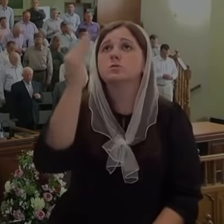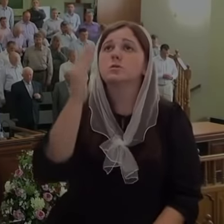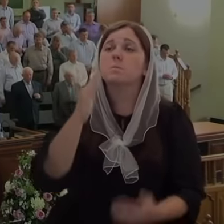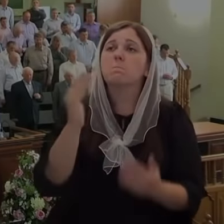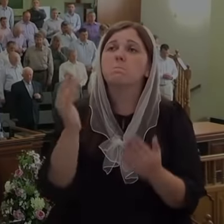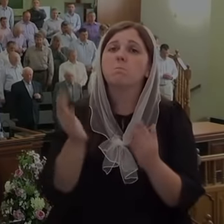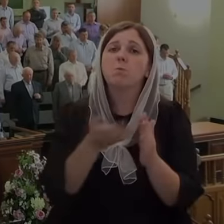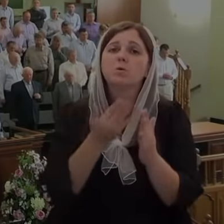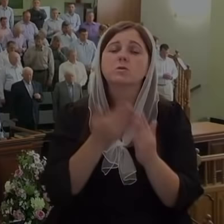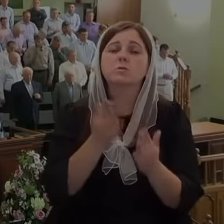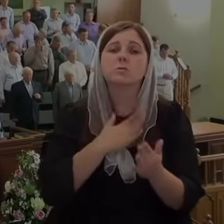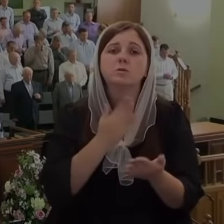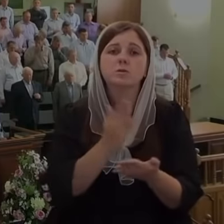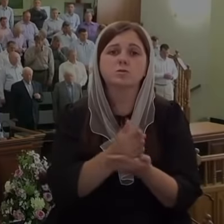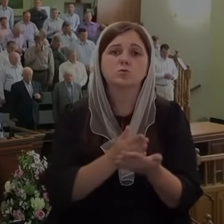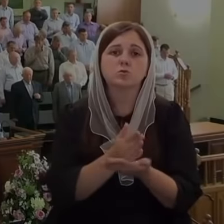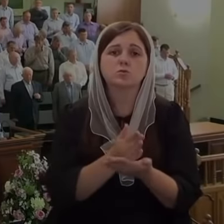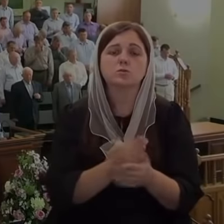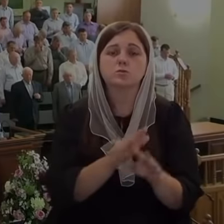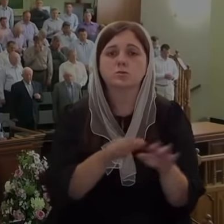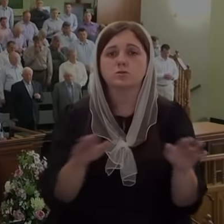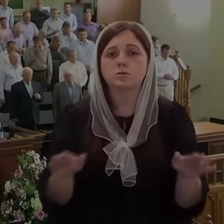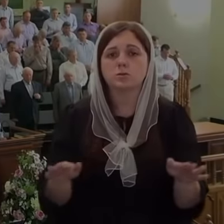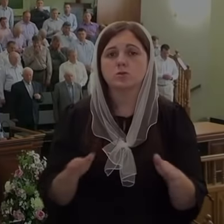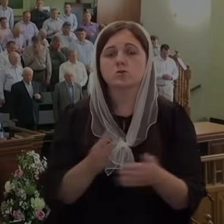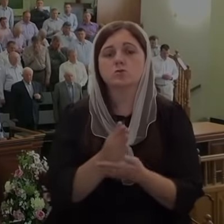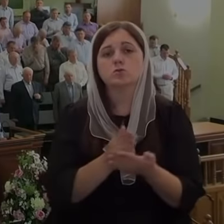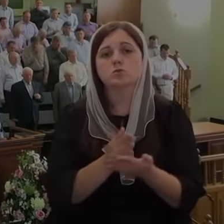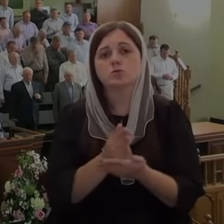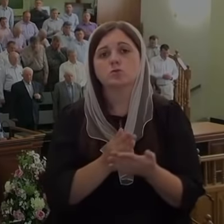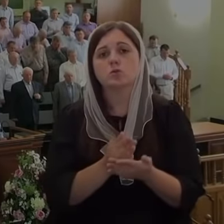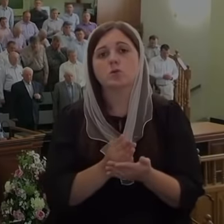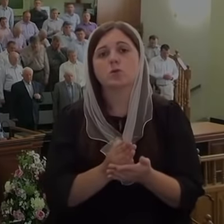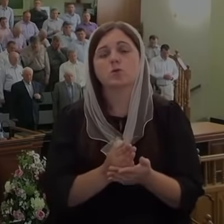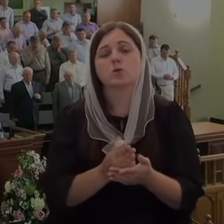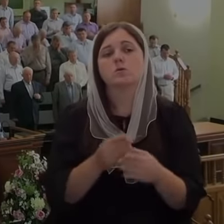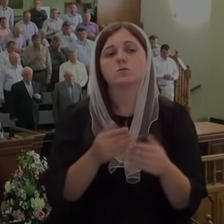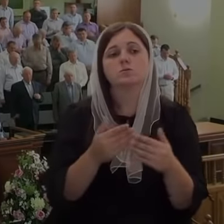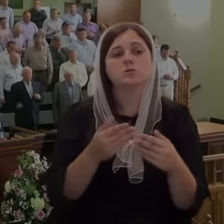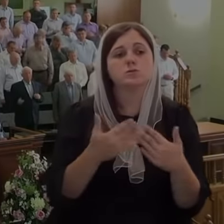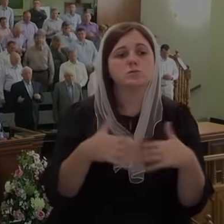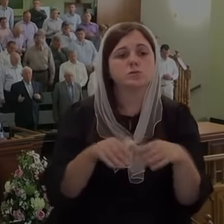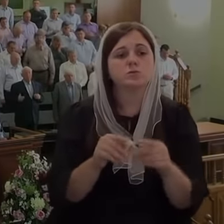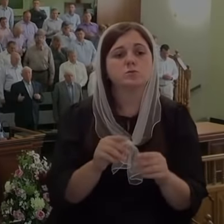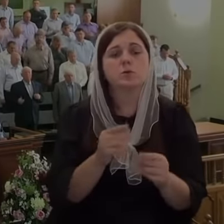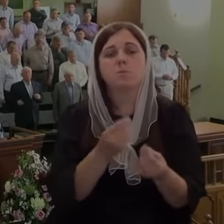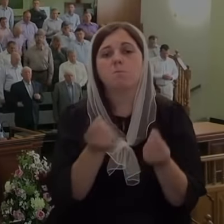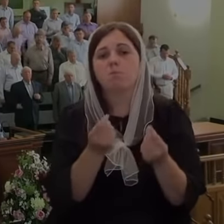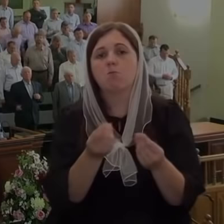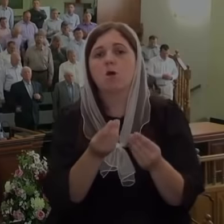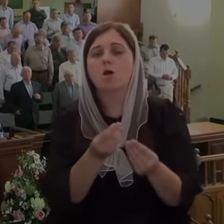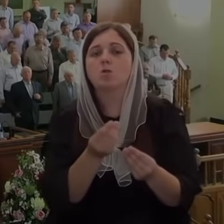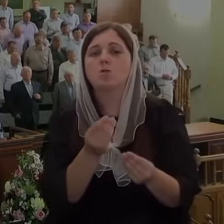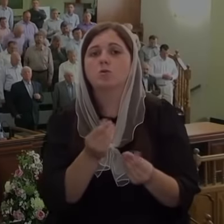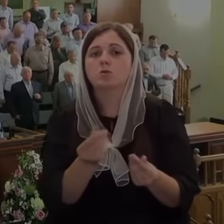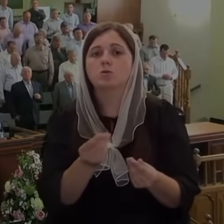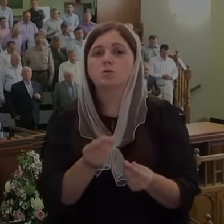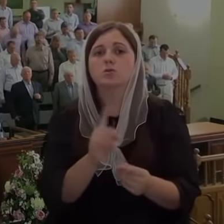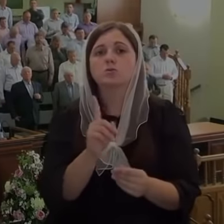служению. Служить детям-сиротам, служить малообеспеченным, служить людям, которые не знают